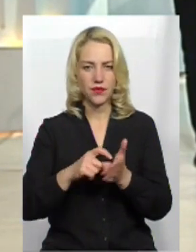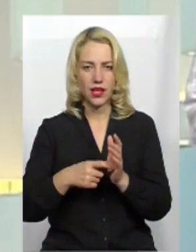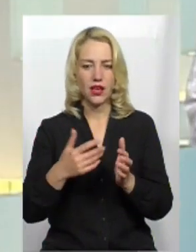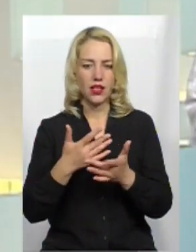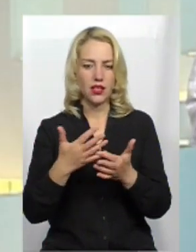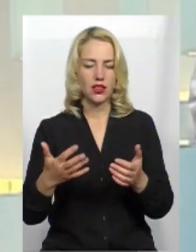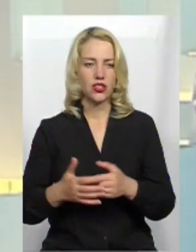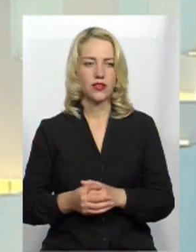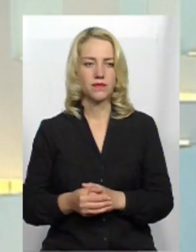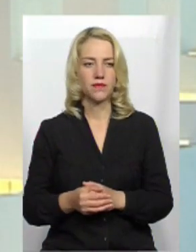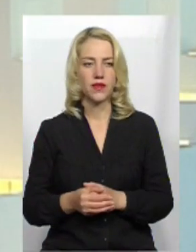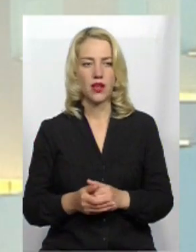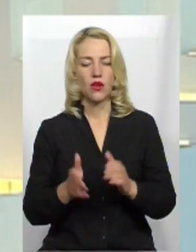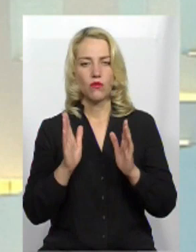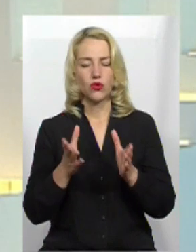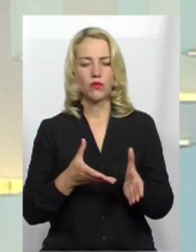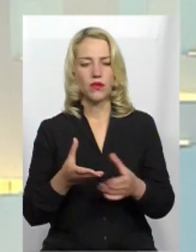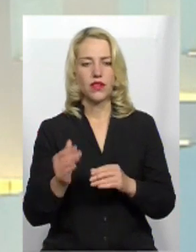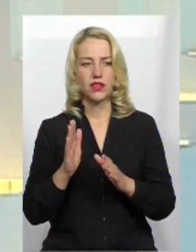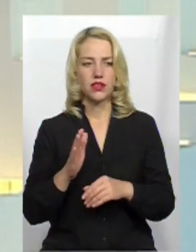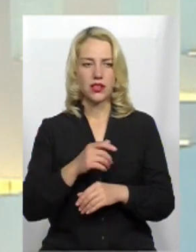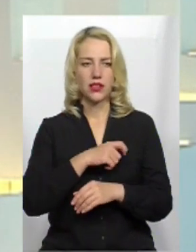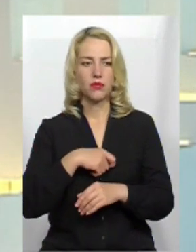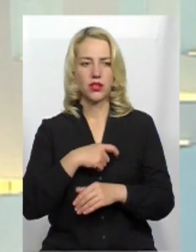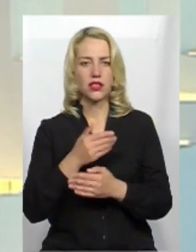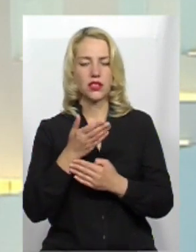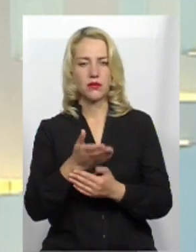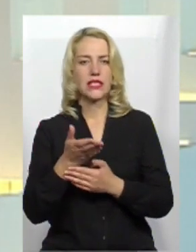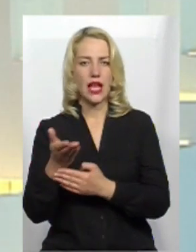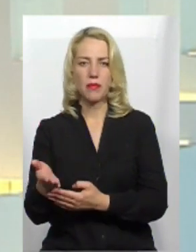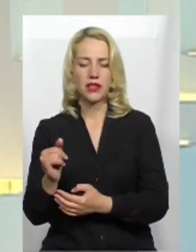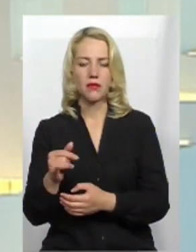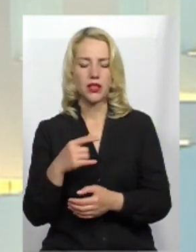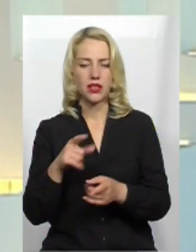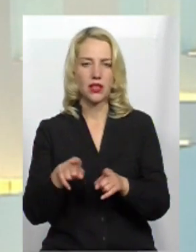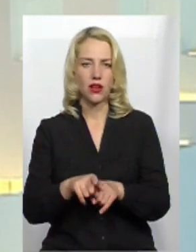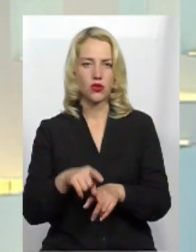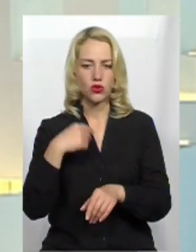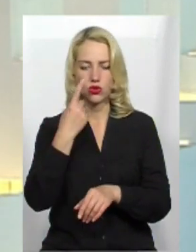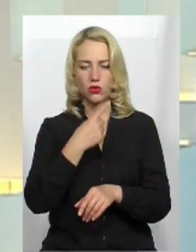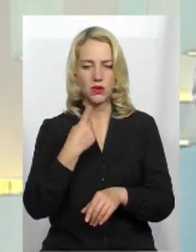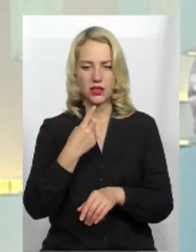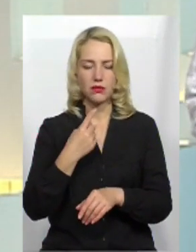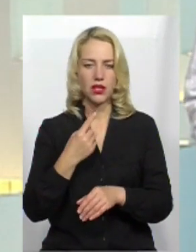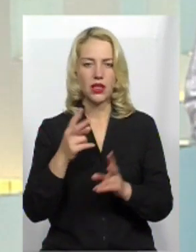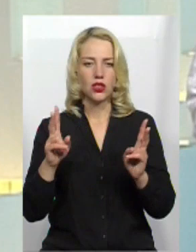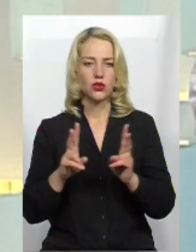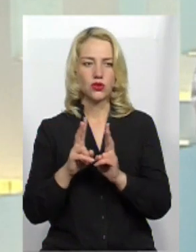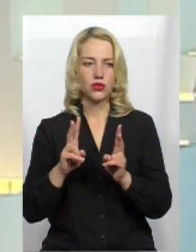соціальній? Буду впливати тільки депутатськими запитами, а також особистими зустрічами з